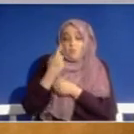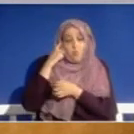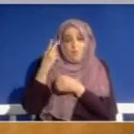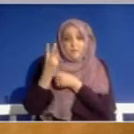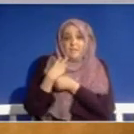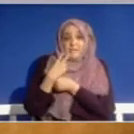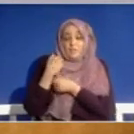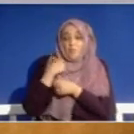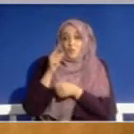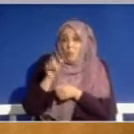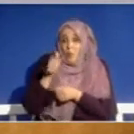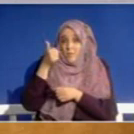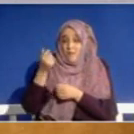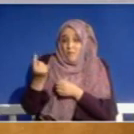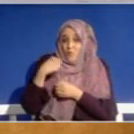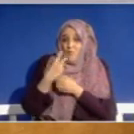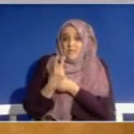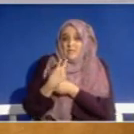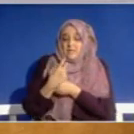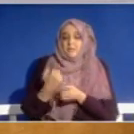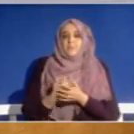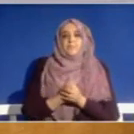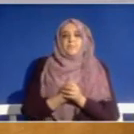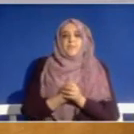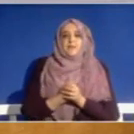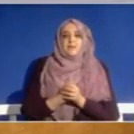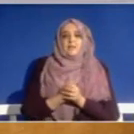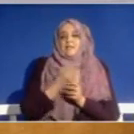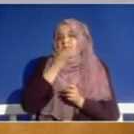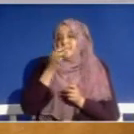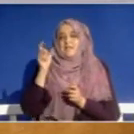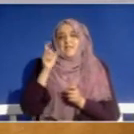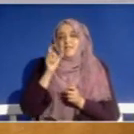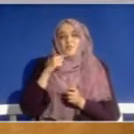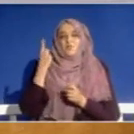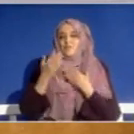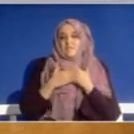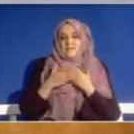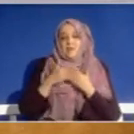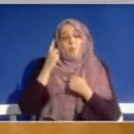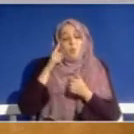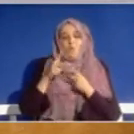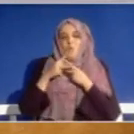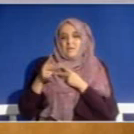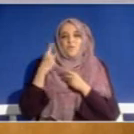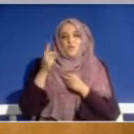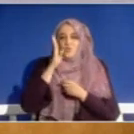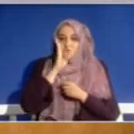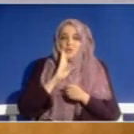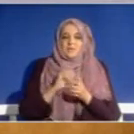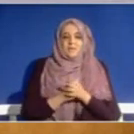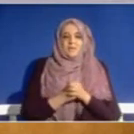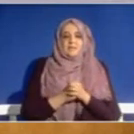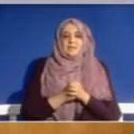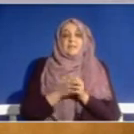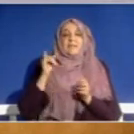مرضي وأنت صلى الله عليه وسلم. فقال إسلامنا يوصينا بهذا، ويوصينا أن نحسن إلى الجار، من كان